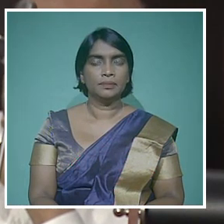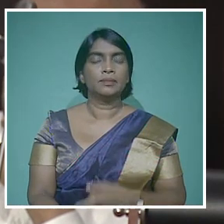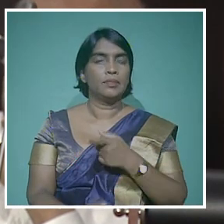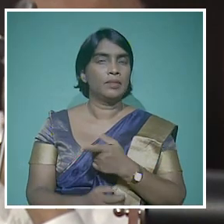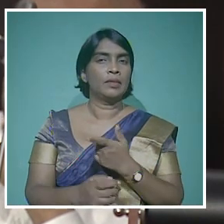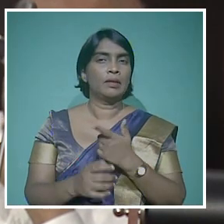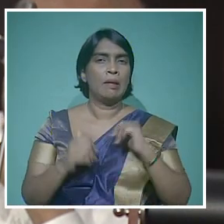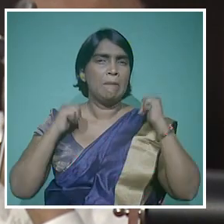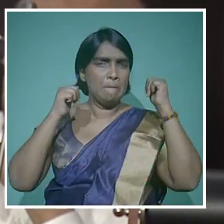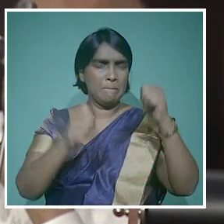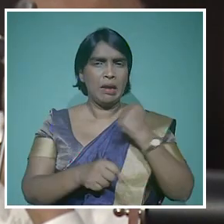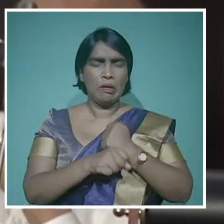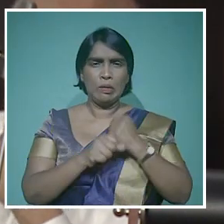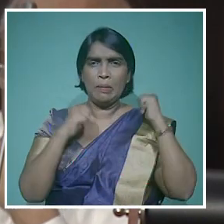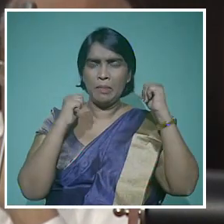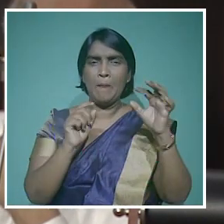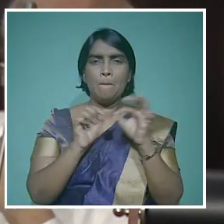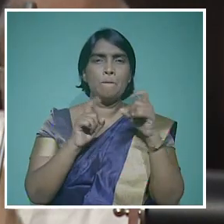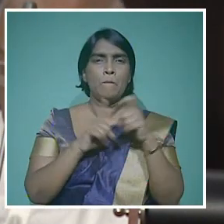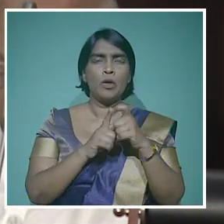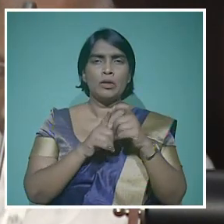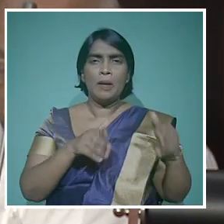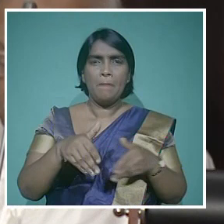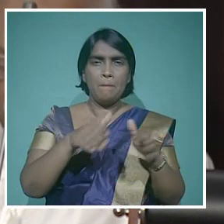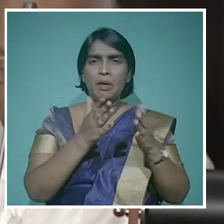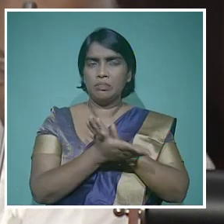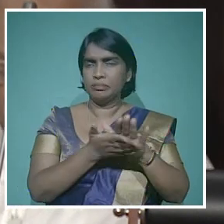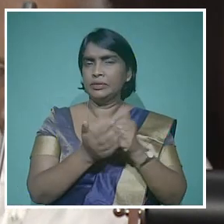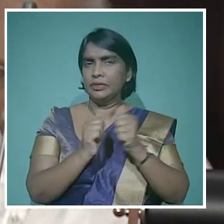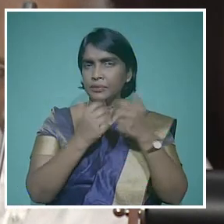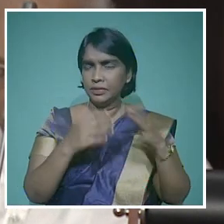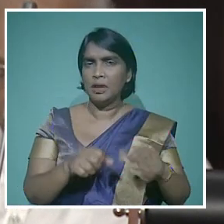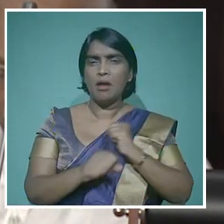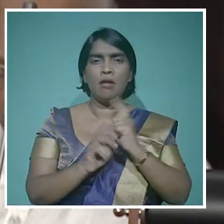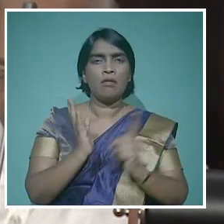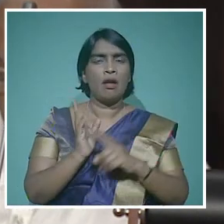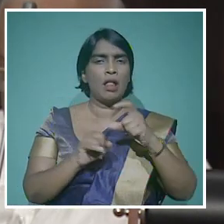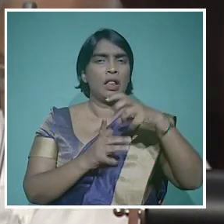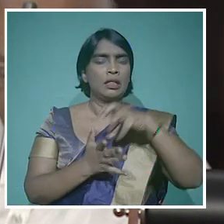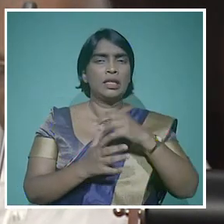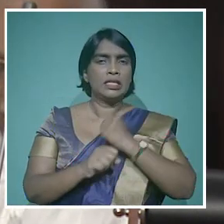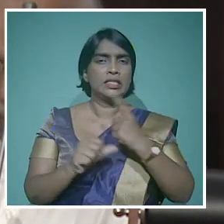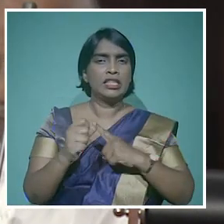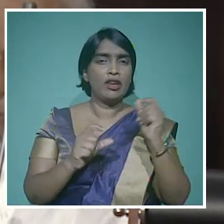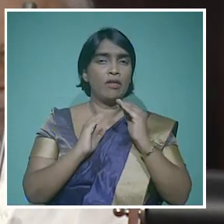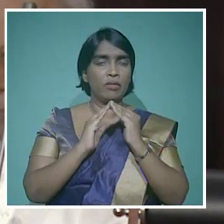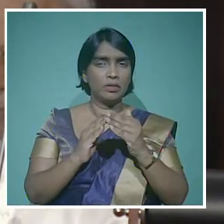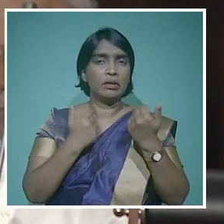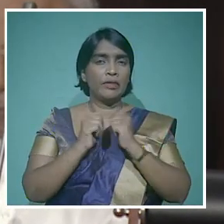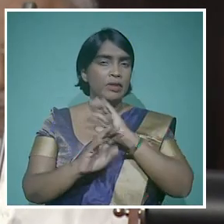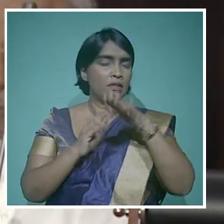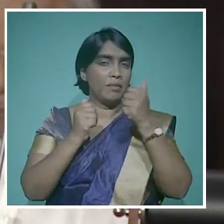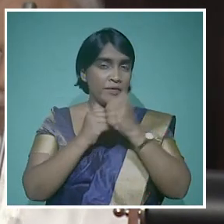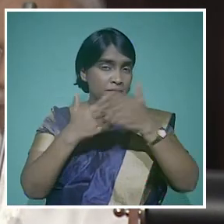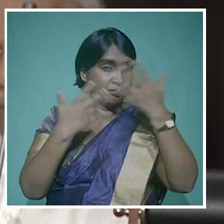ගරාගොඩ පාලම සඳහාත් බදුල්ල රජමාවතේ ඉතිරි වැඩ නිම කිරීමටත් ගාලු දිස්ත්‍රික්ක ලේකම් කාර්යාලයේ වැඩ අවසන්